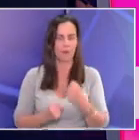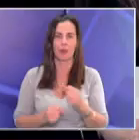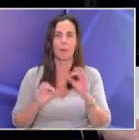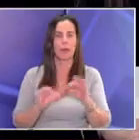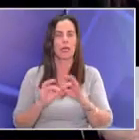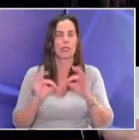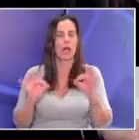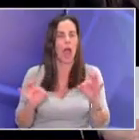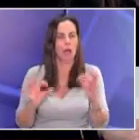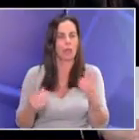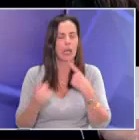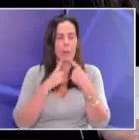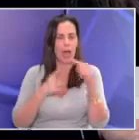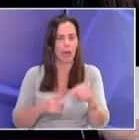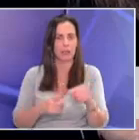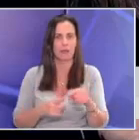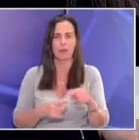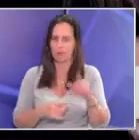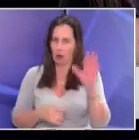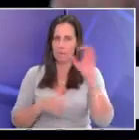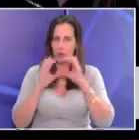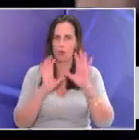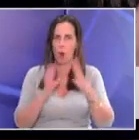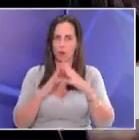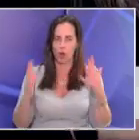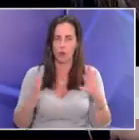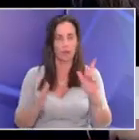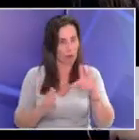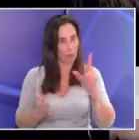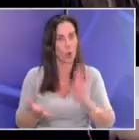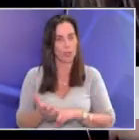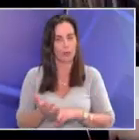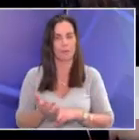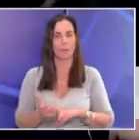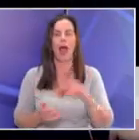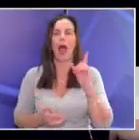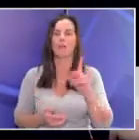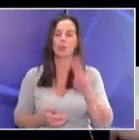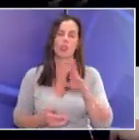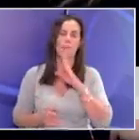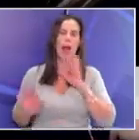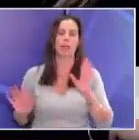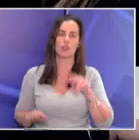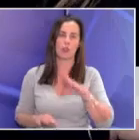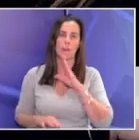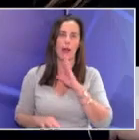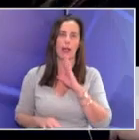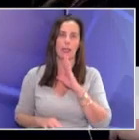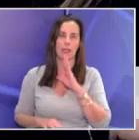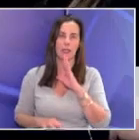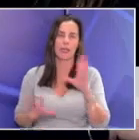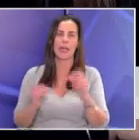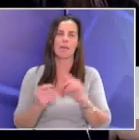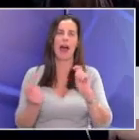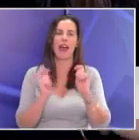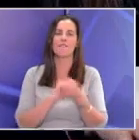ובאמת התחיל שיח ציבורי ותקשורתי מאוד מאוד רחב ובצדק. עם זאת, יש לי בעיה. יש לי בעיה עם